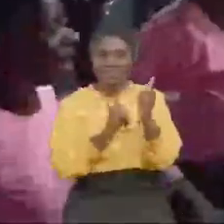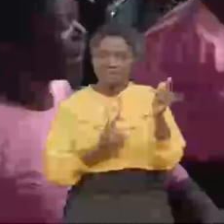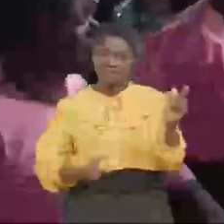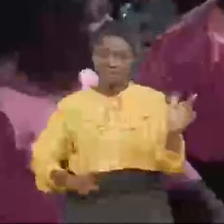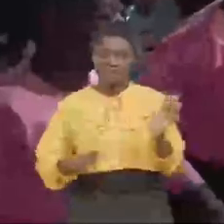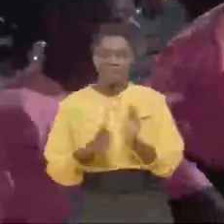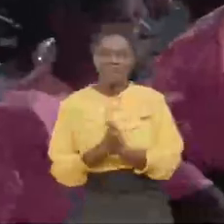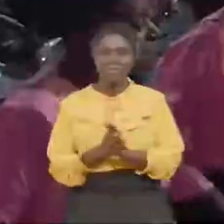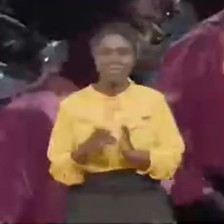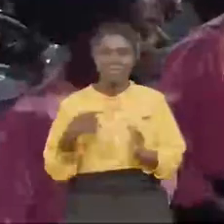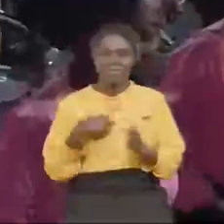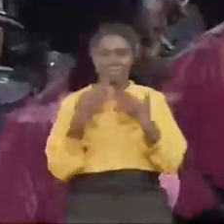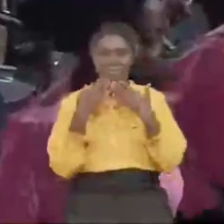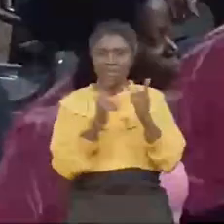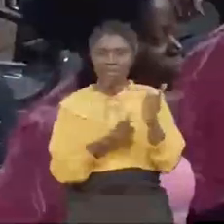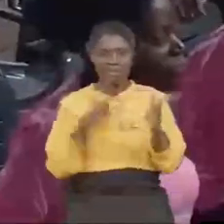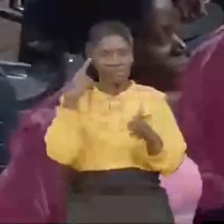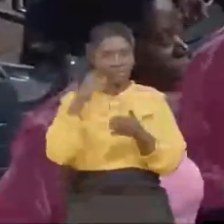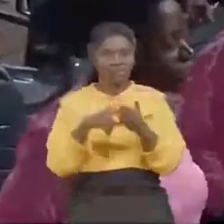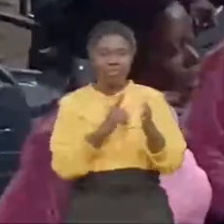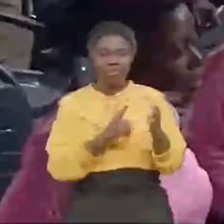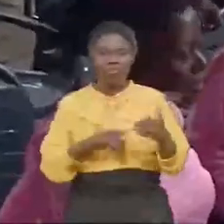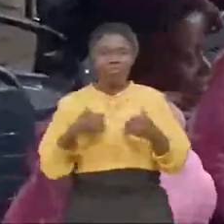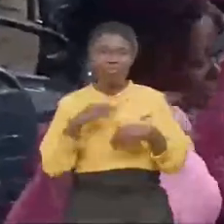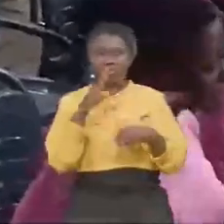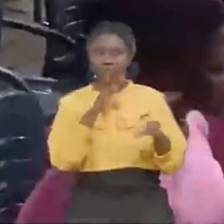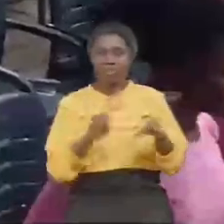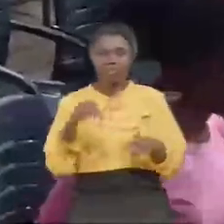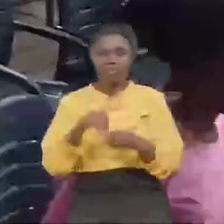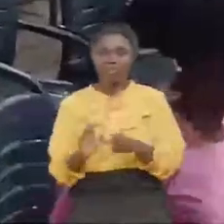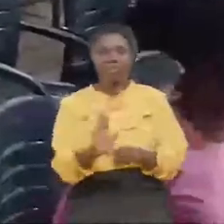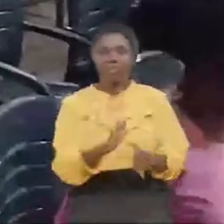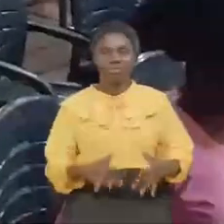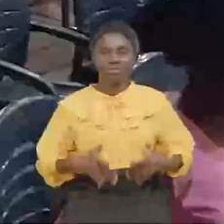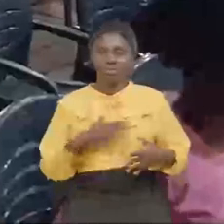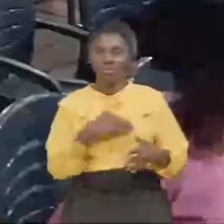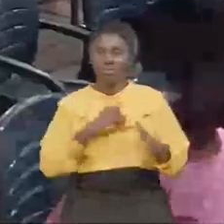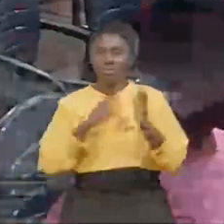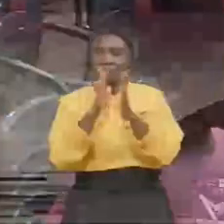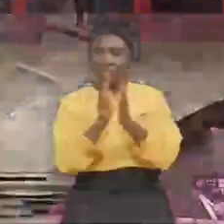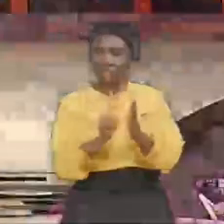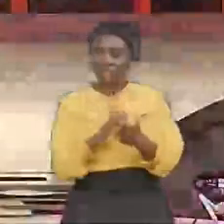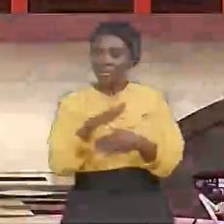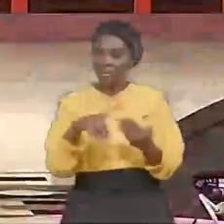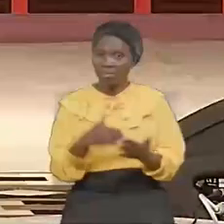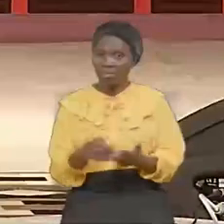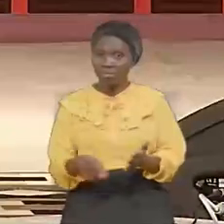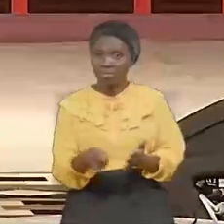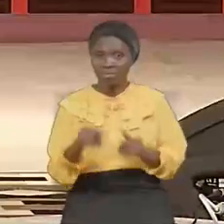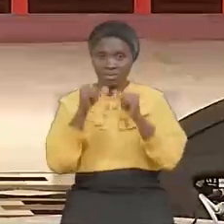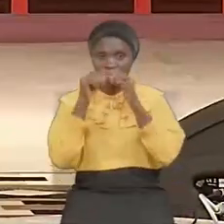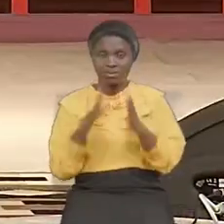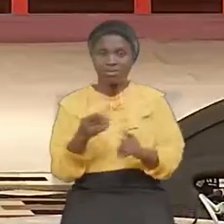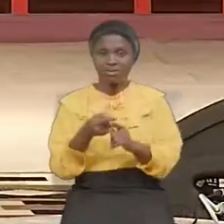Nous remercions Dieu pour ce qu'il fait dans ta vie. Et je prie que toutes ces bénédictions de